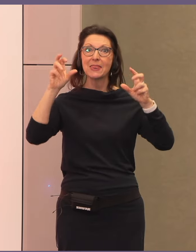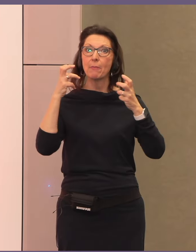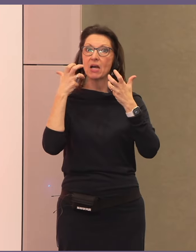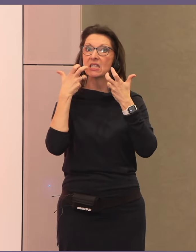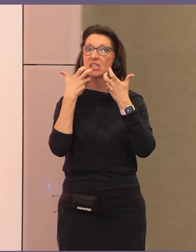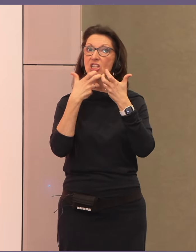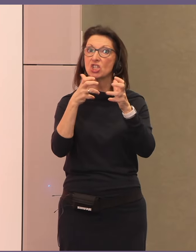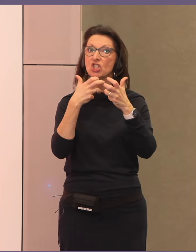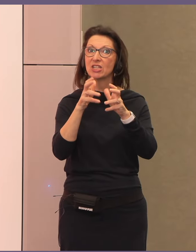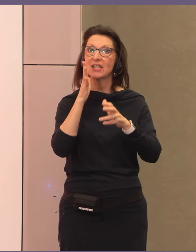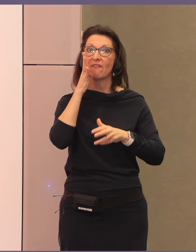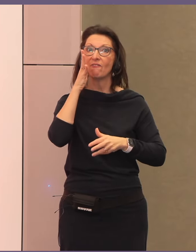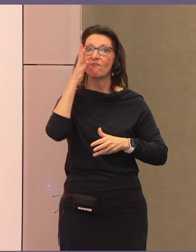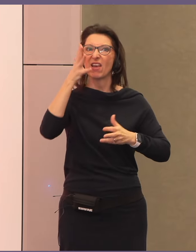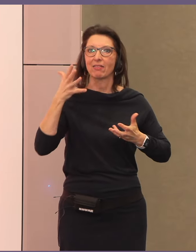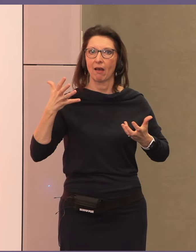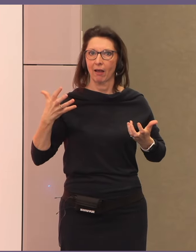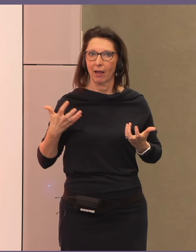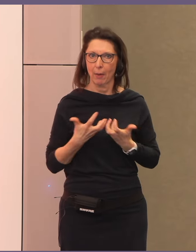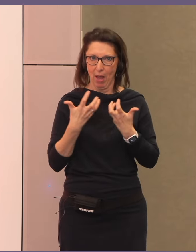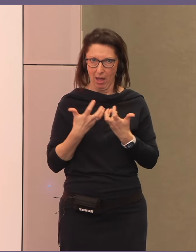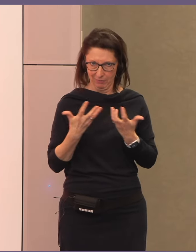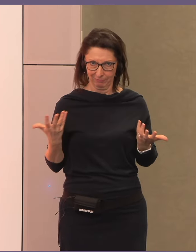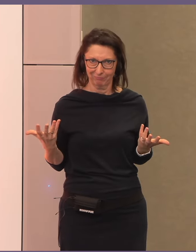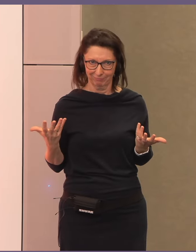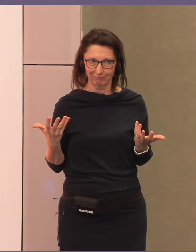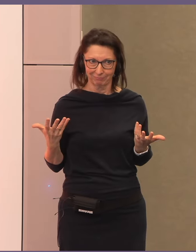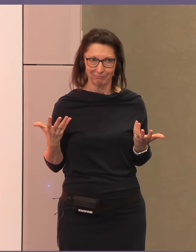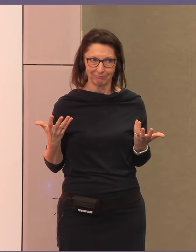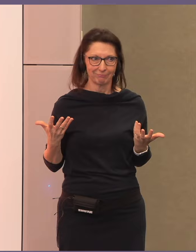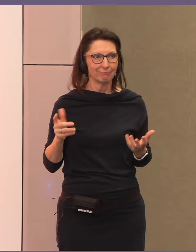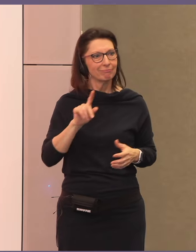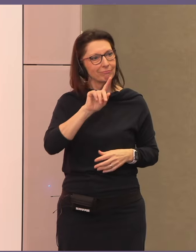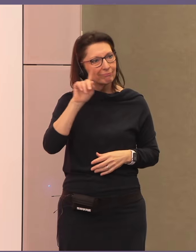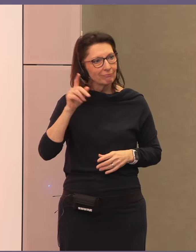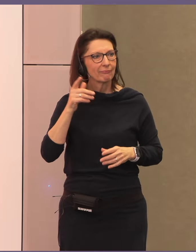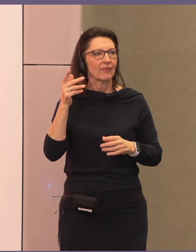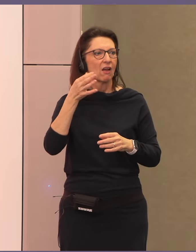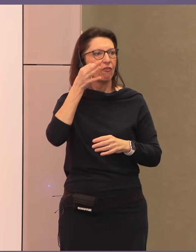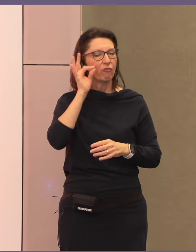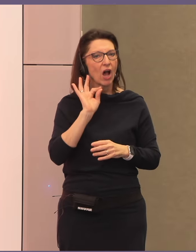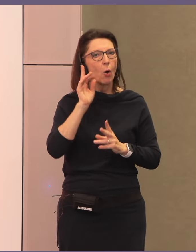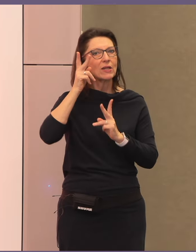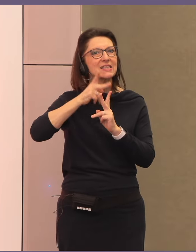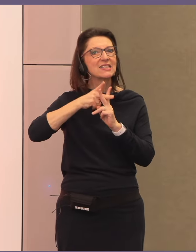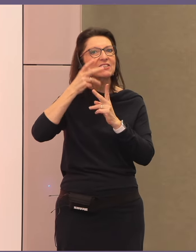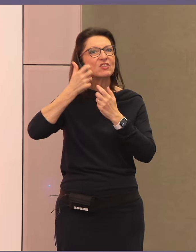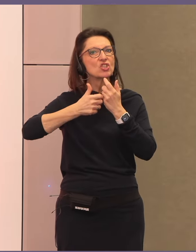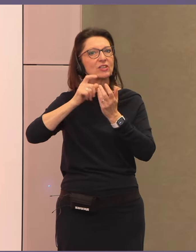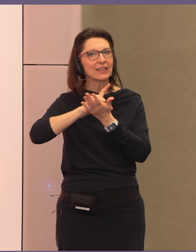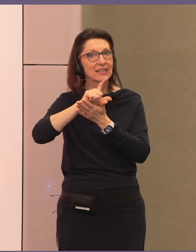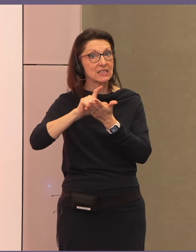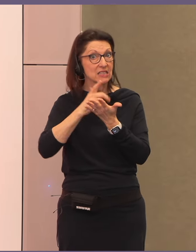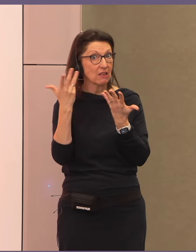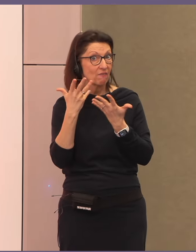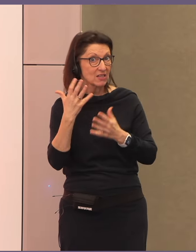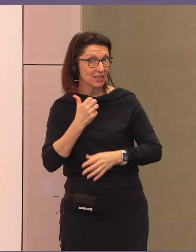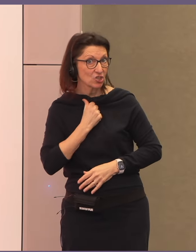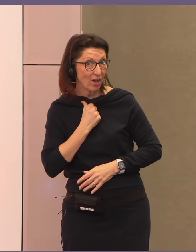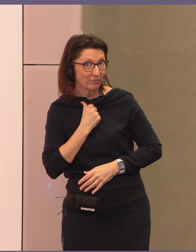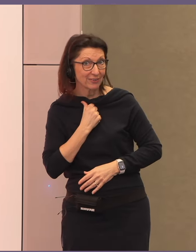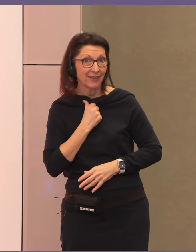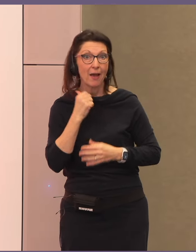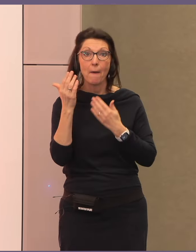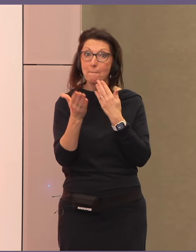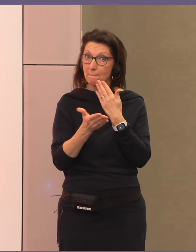wird gemacht. Agency und Errungenschaften von Frauen in der Zwischenkriegszeit, eben auch am